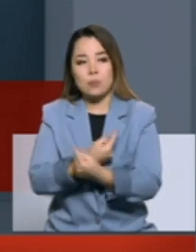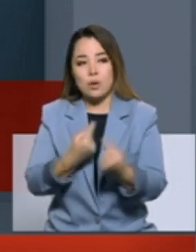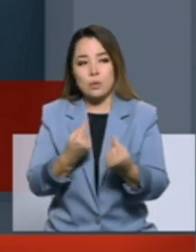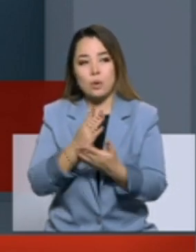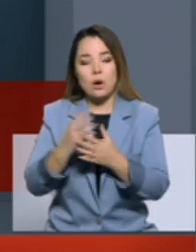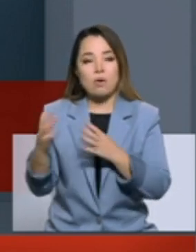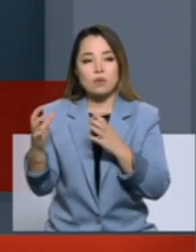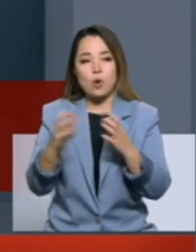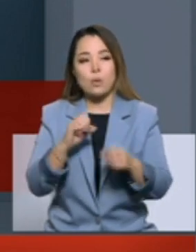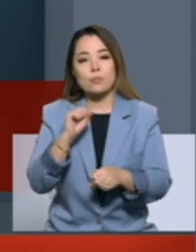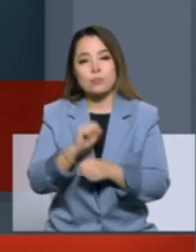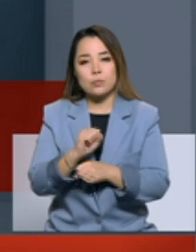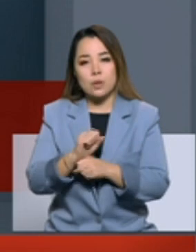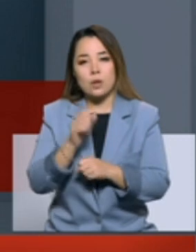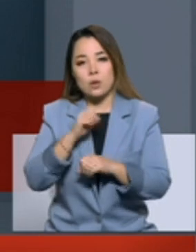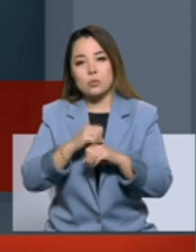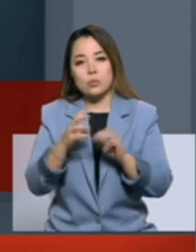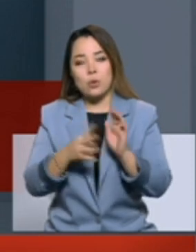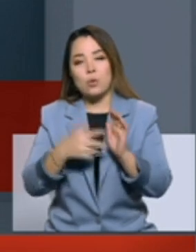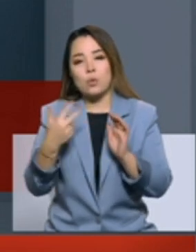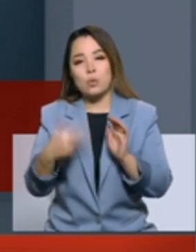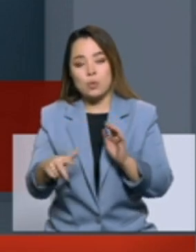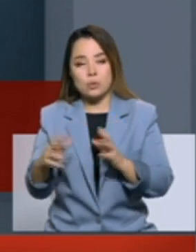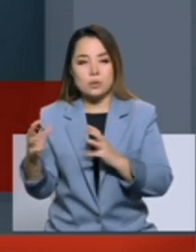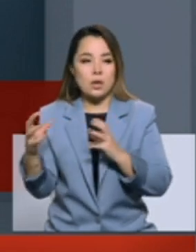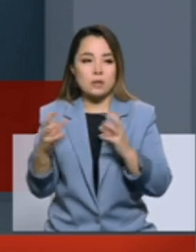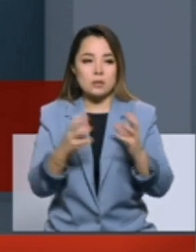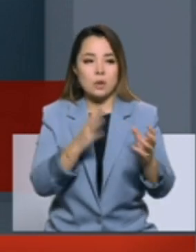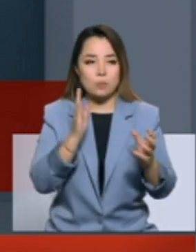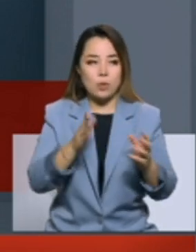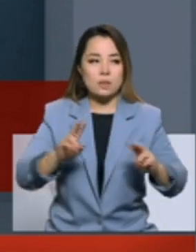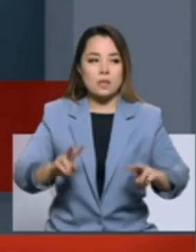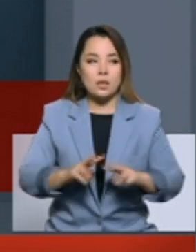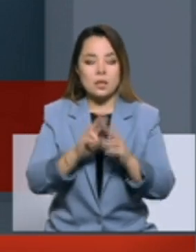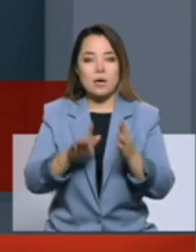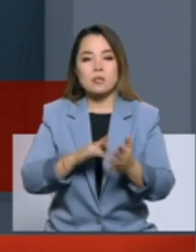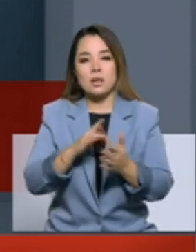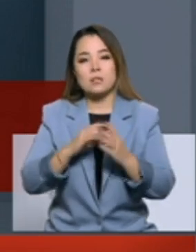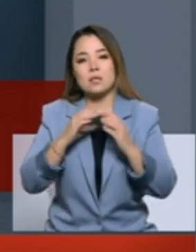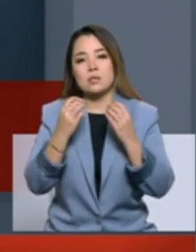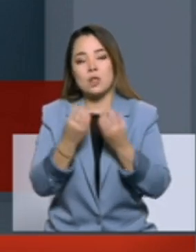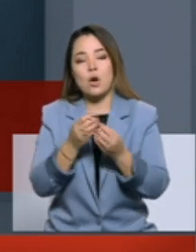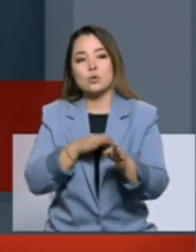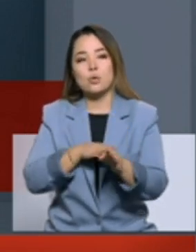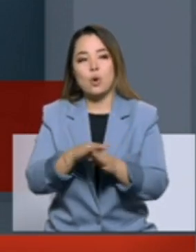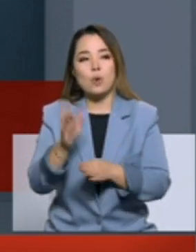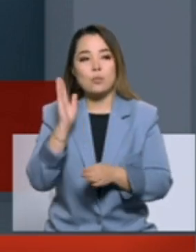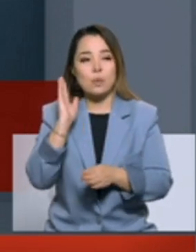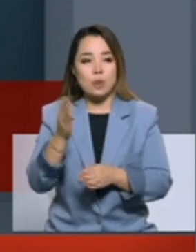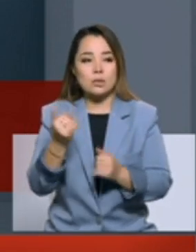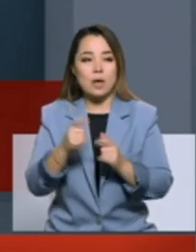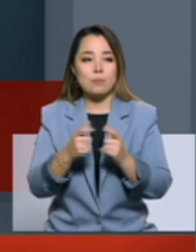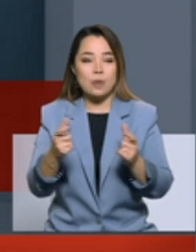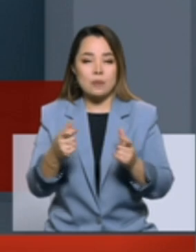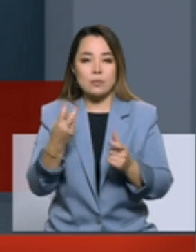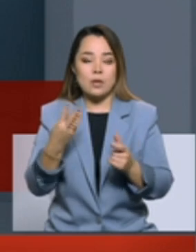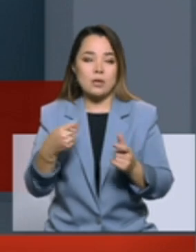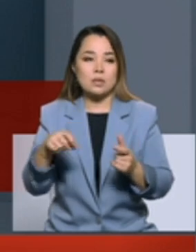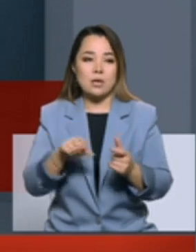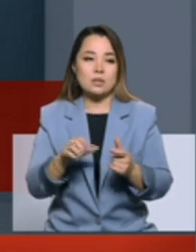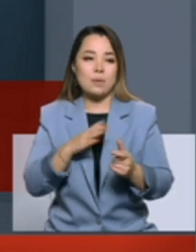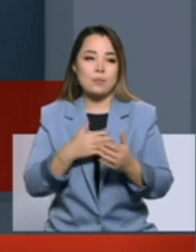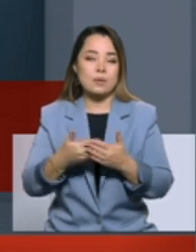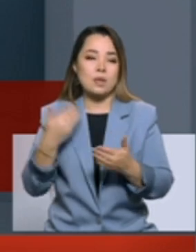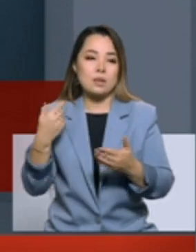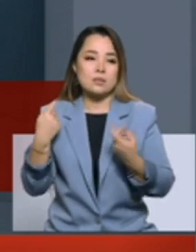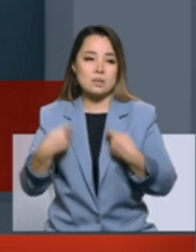Автобустар автотұрақтан сағат 19:30-да қозғалады. Бүгін елордадағы стадион лық толы болмақ. Билеттер бірнеше апта бұрын